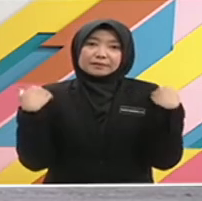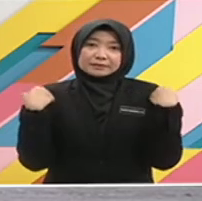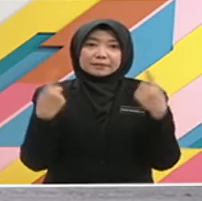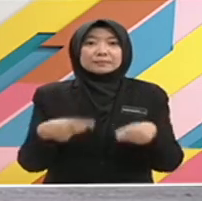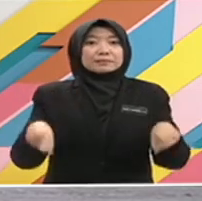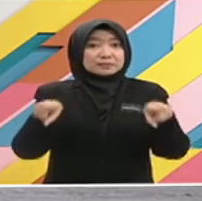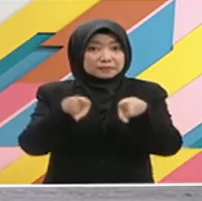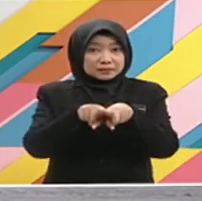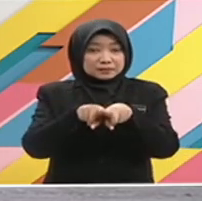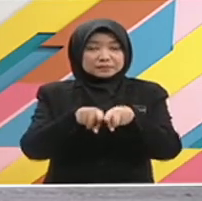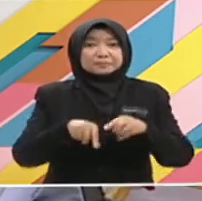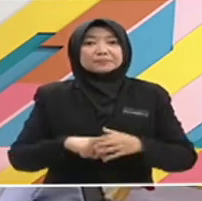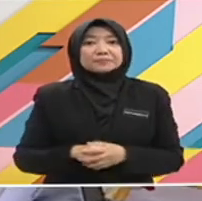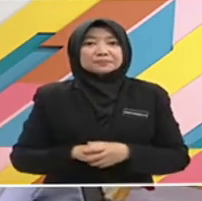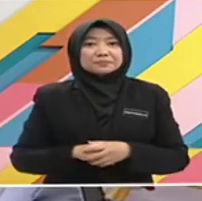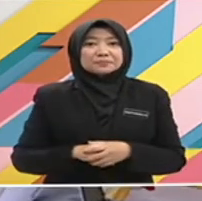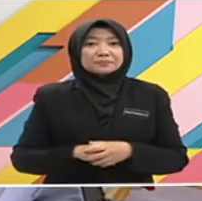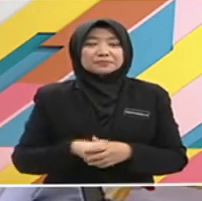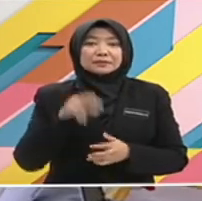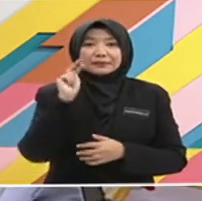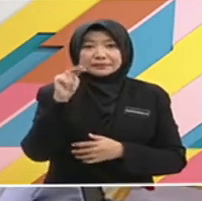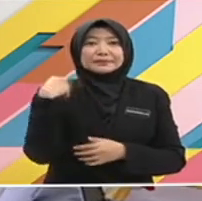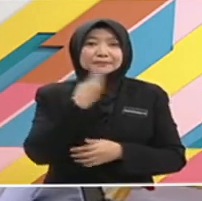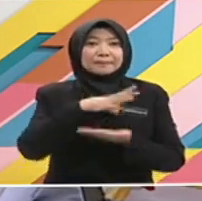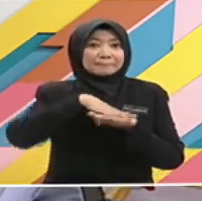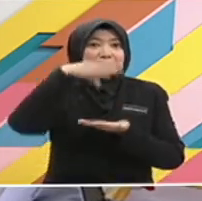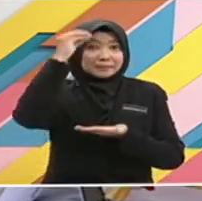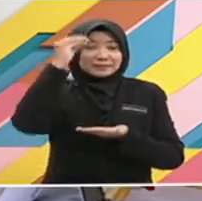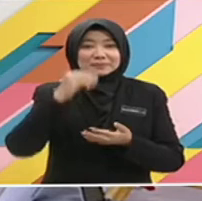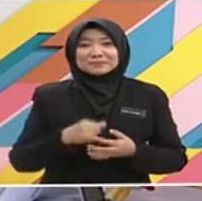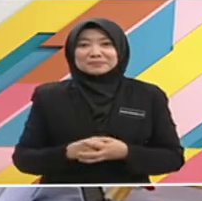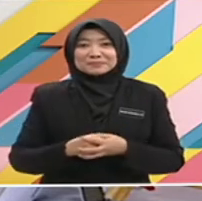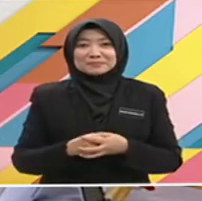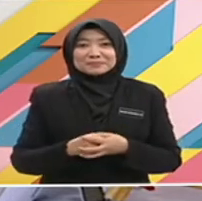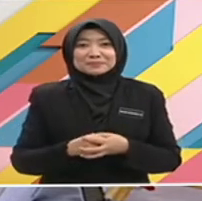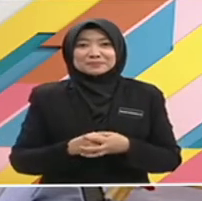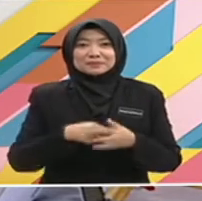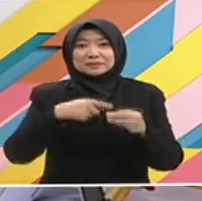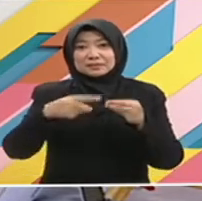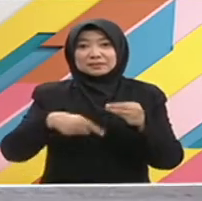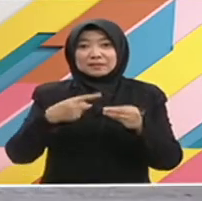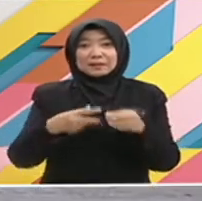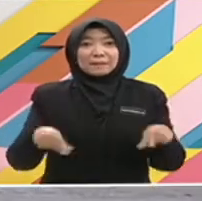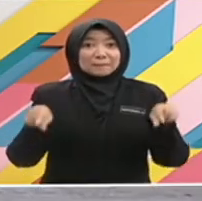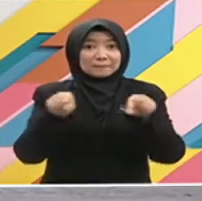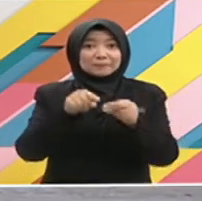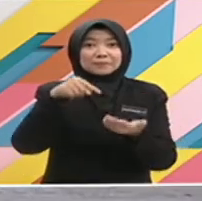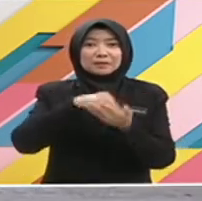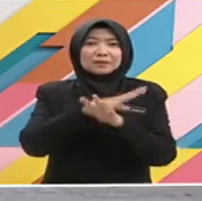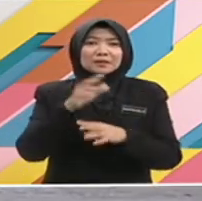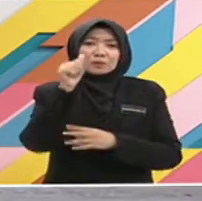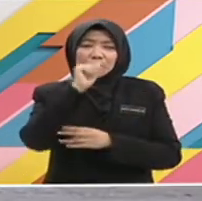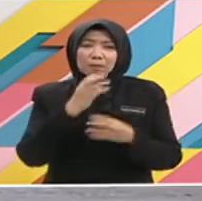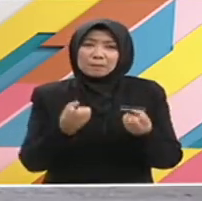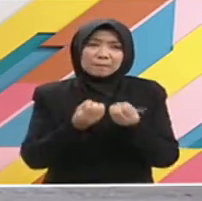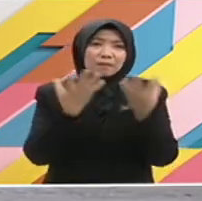Ataupun keserataan. Mm-hmm. Nanti kita akan belajarlah seterusnya. Ya. Berkaitan dengan imbangan ini. Wah, saya pun tak sabar. Saya kira ada